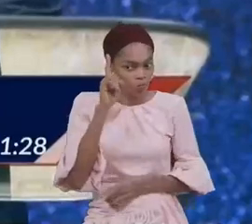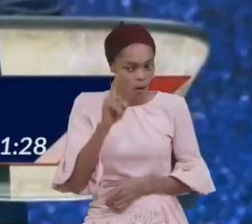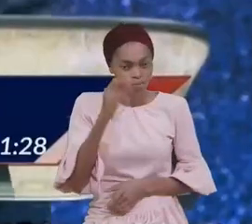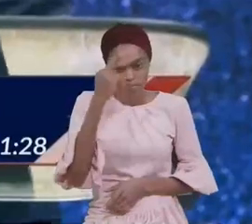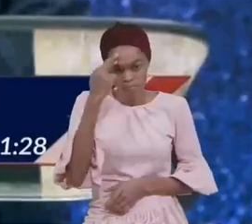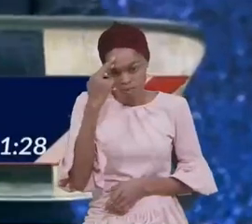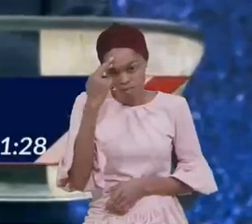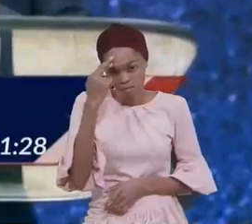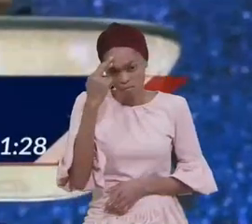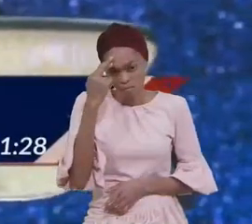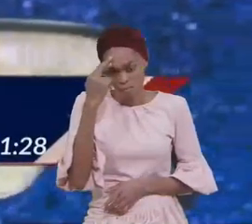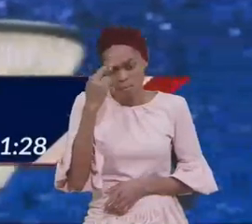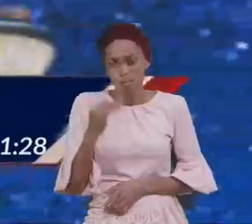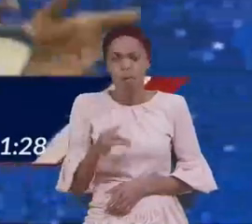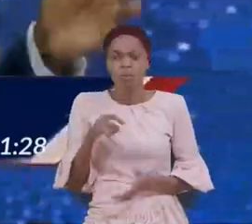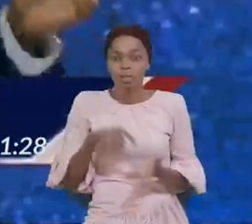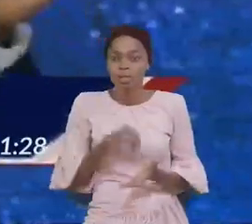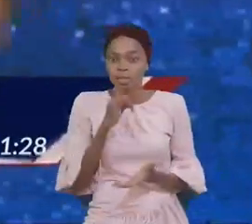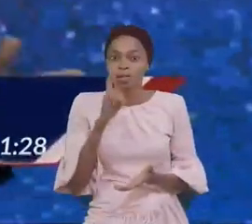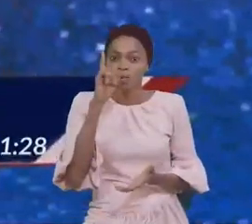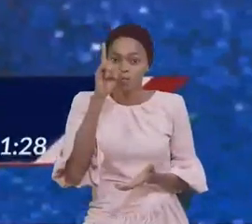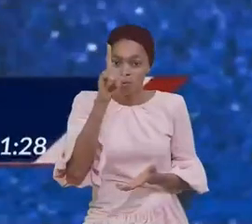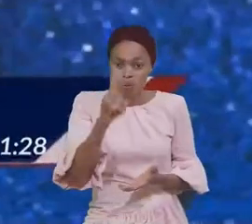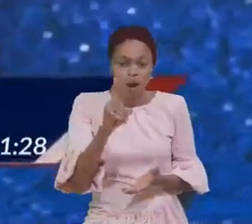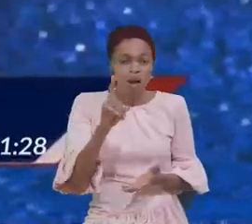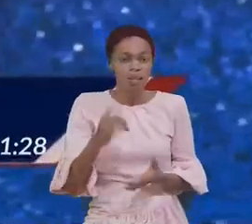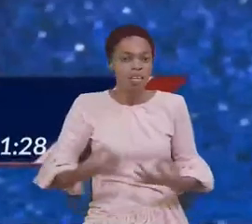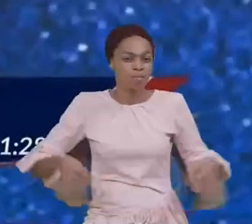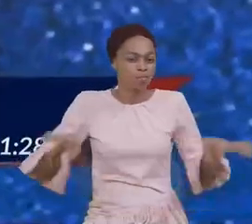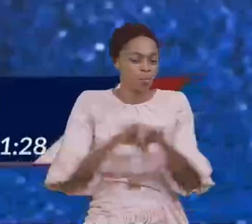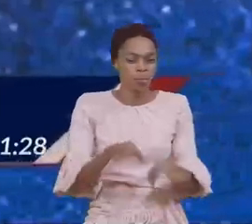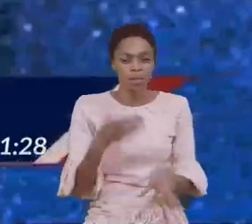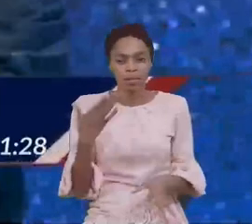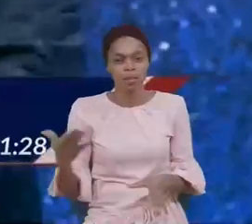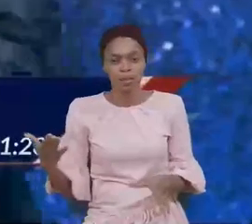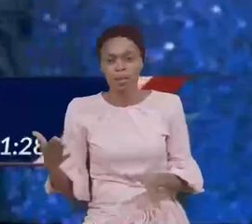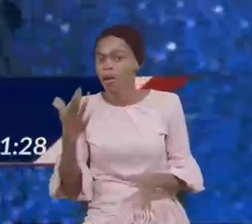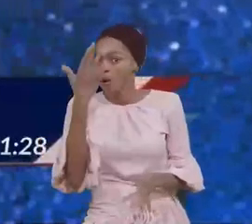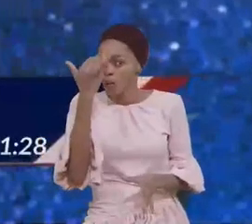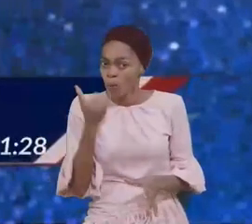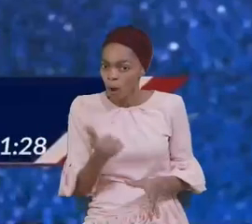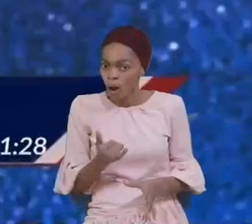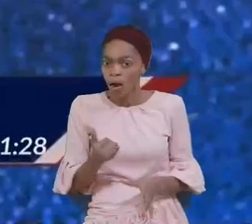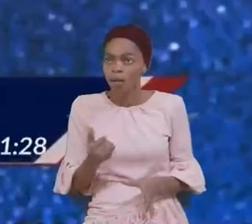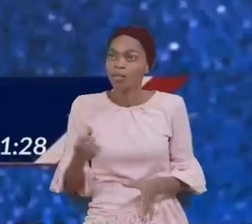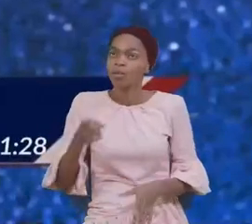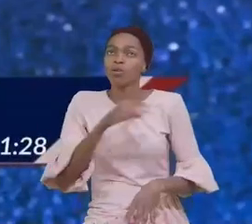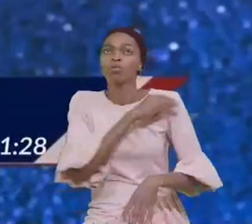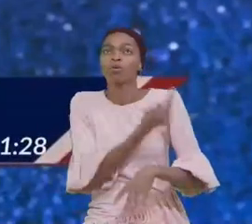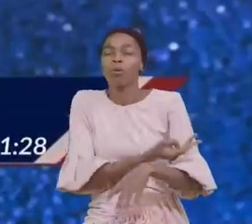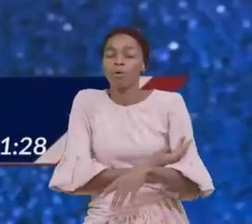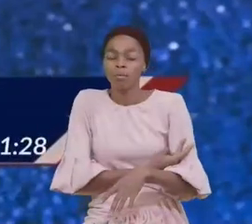raison, voici la chose essentielle à faire. Pourquoi? Le Dieu